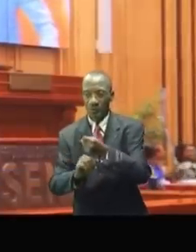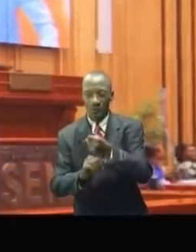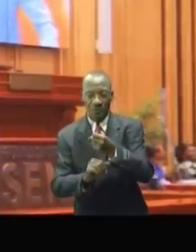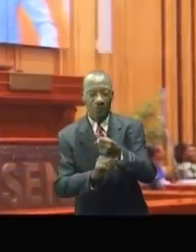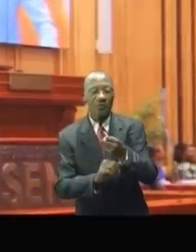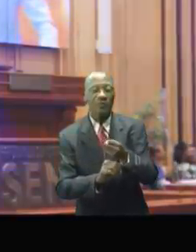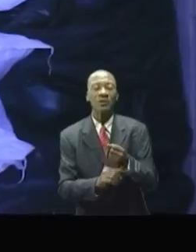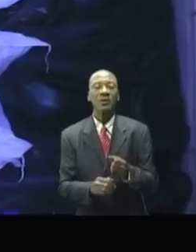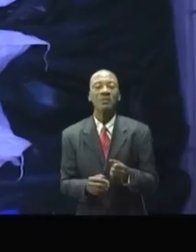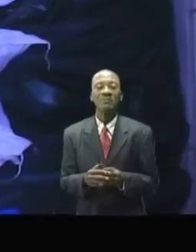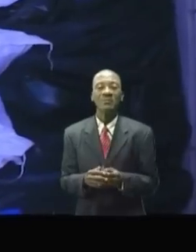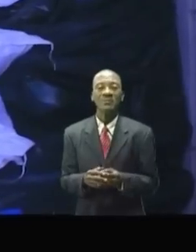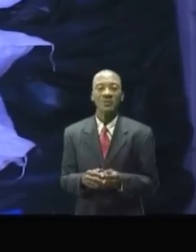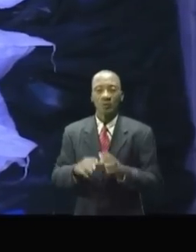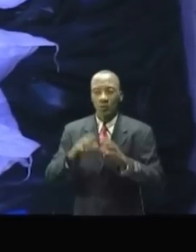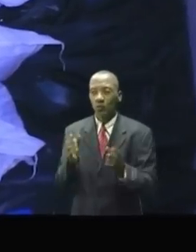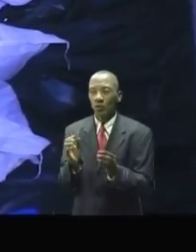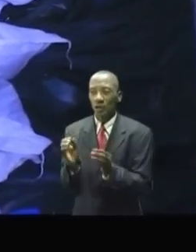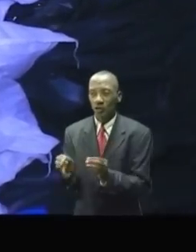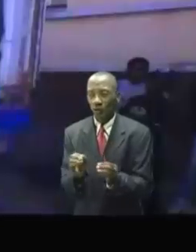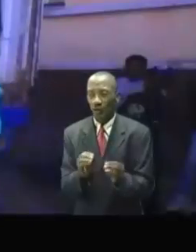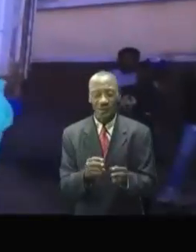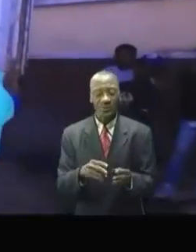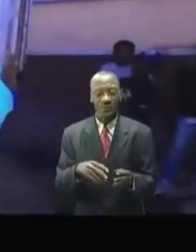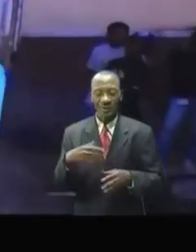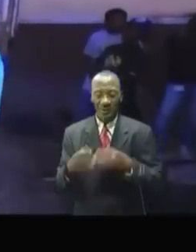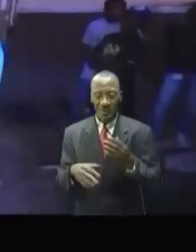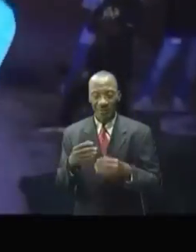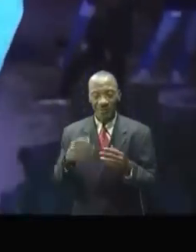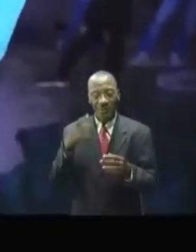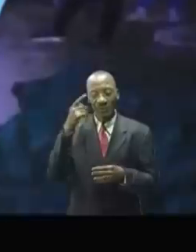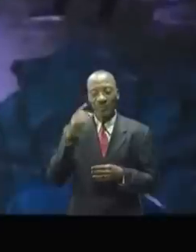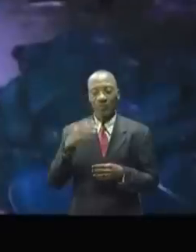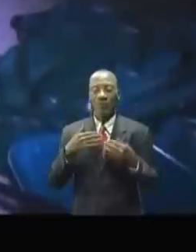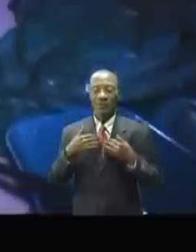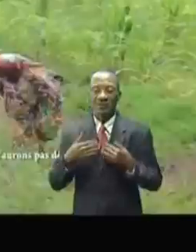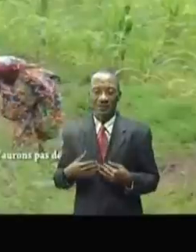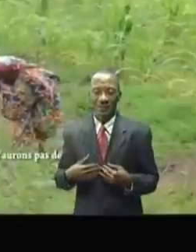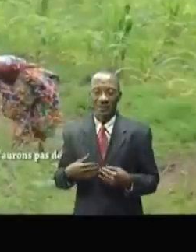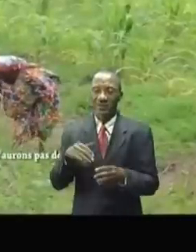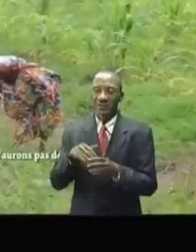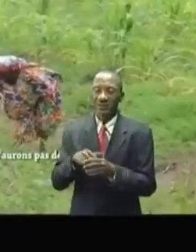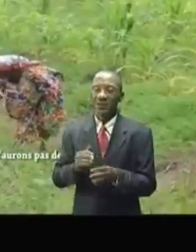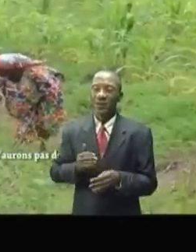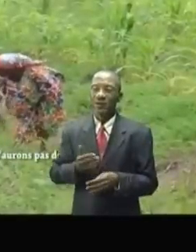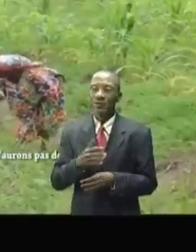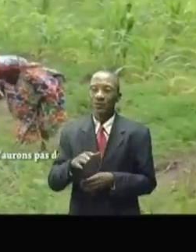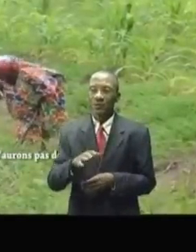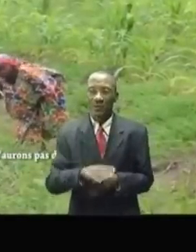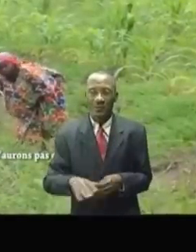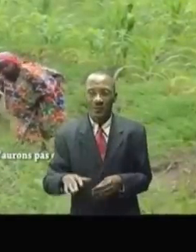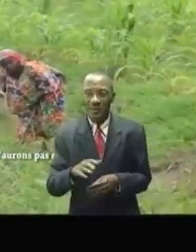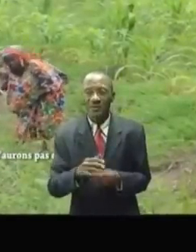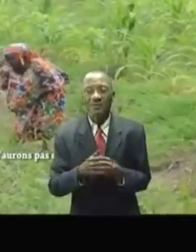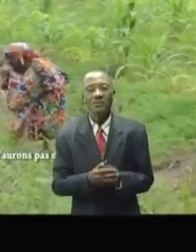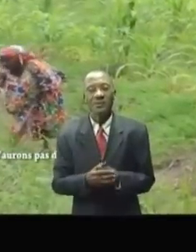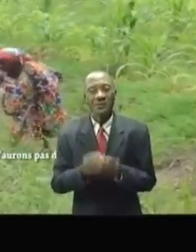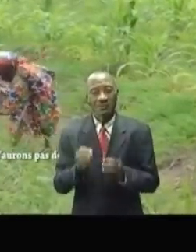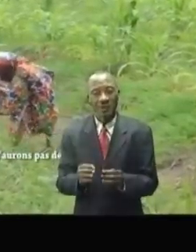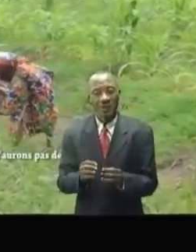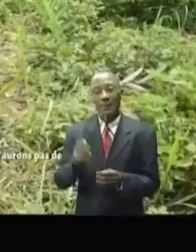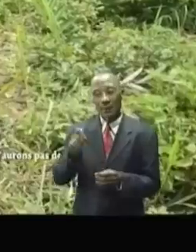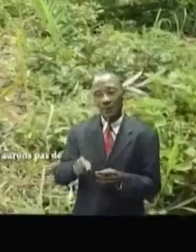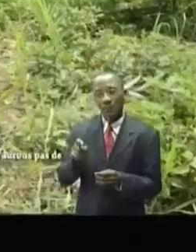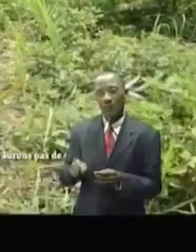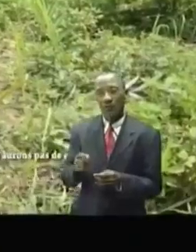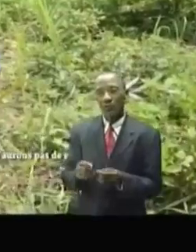aratoire. Le patron de l'agriculture avait précisé que ce don ne sera pas l'apanage de quelques familles ciblées ou des politiciens, mais